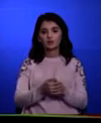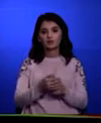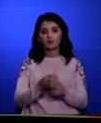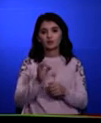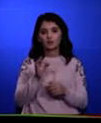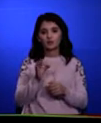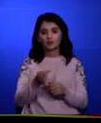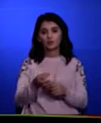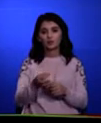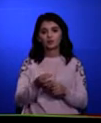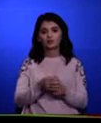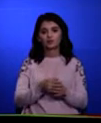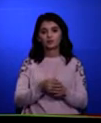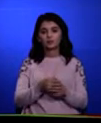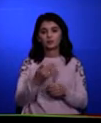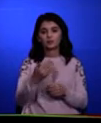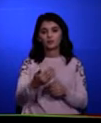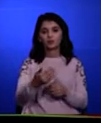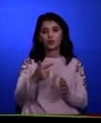Albatta, to'g'ri. Bu